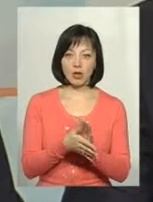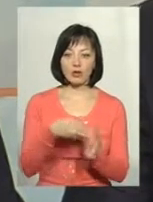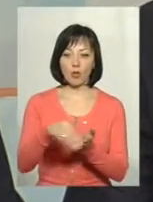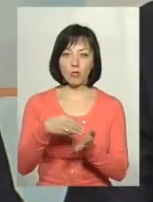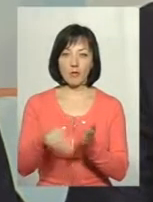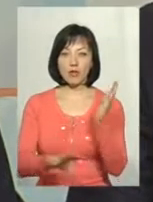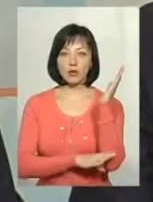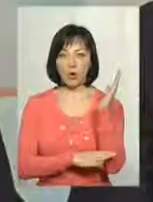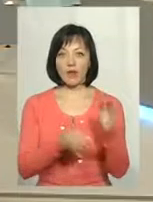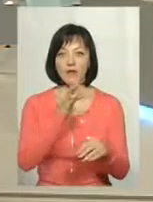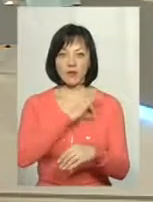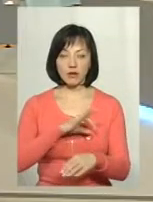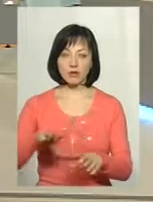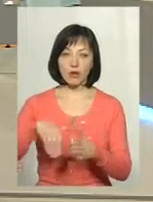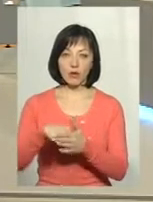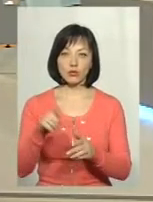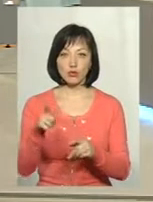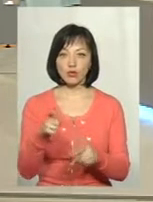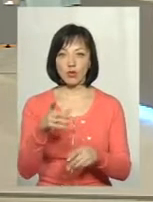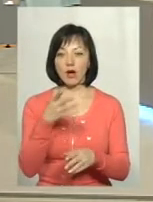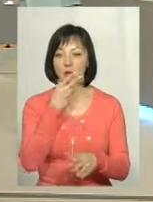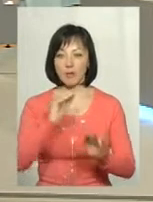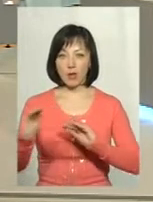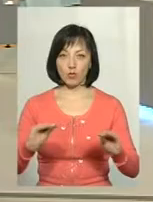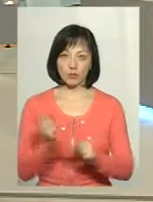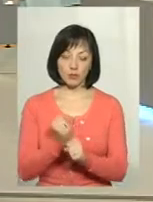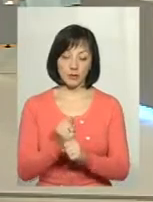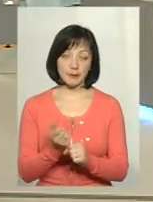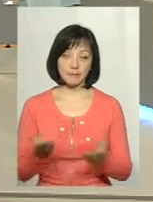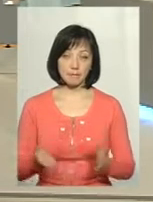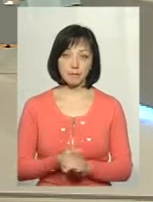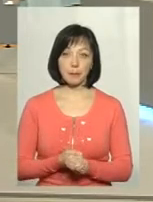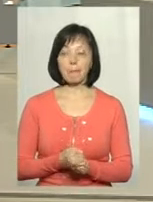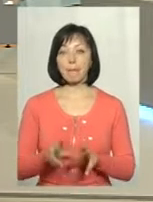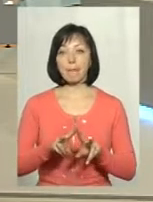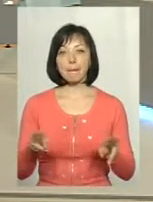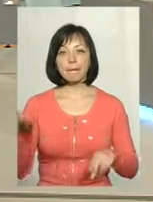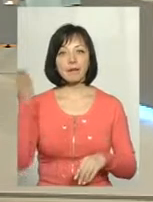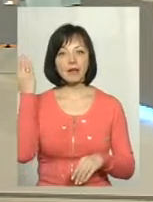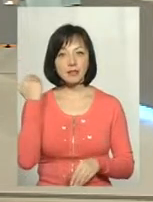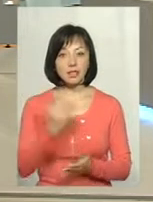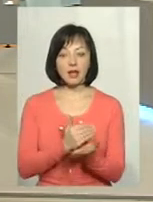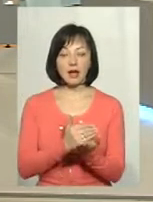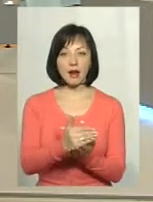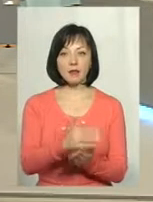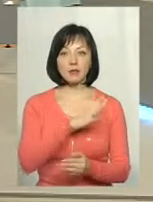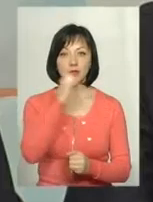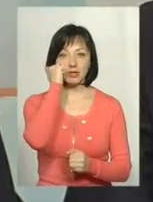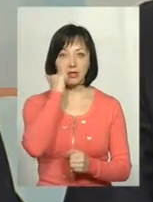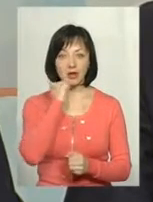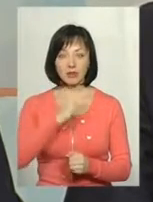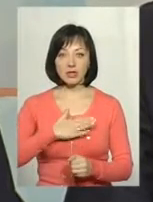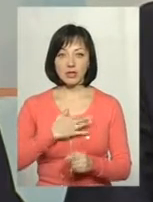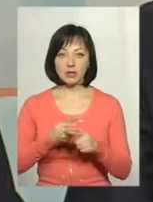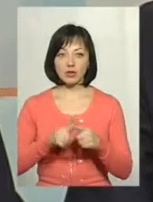дров, а використали в рахунок того, що благоустрою. Так само раніше грейдер був в комунальному підприємстві старенький,